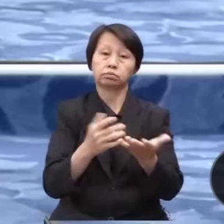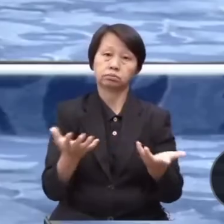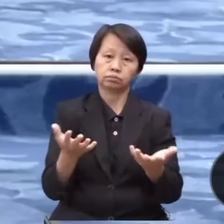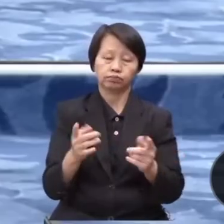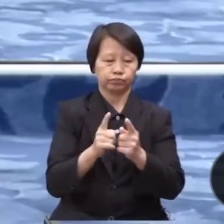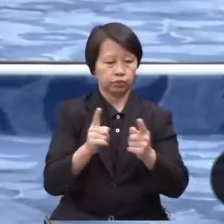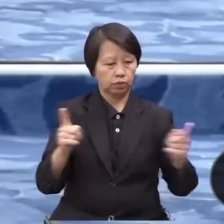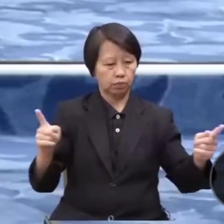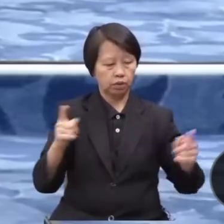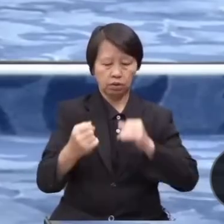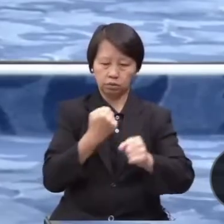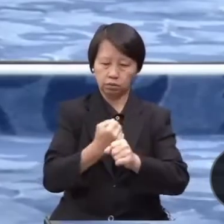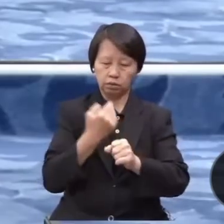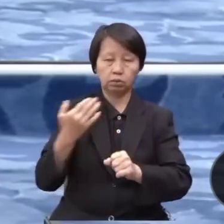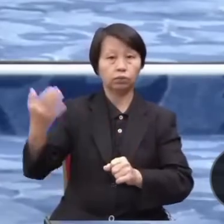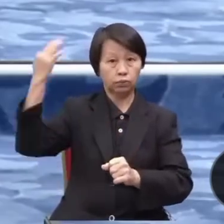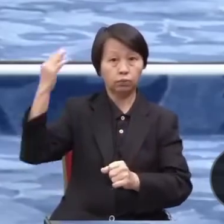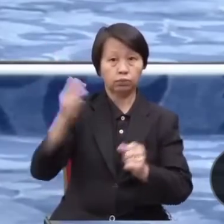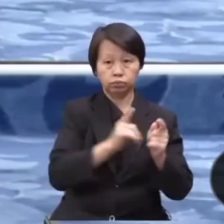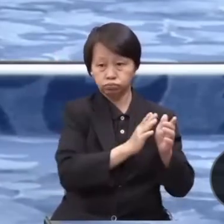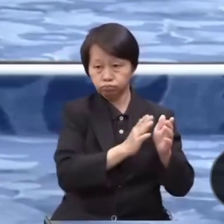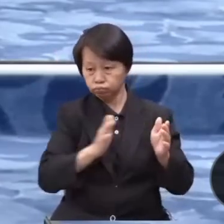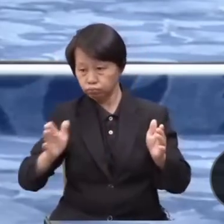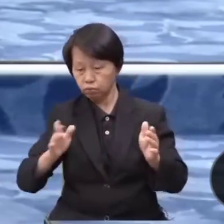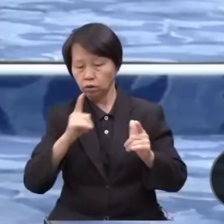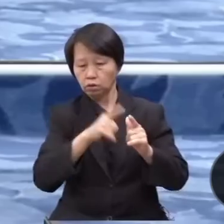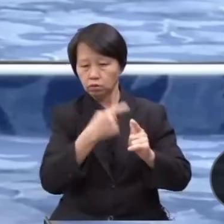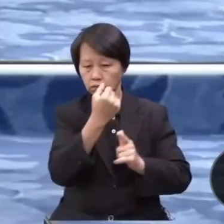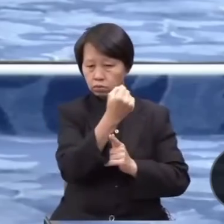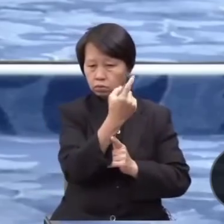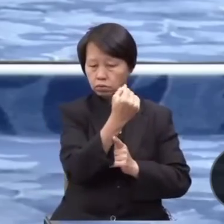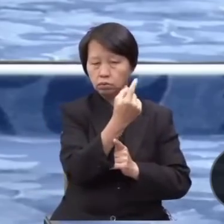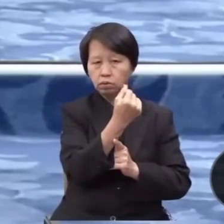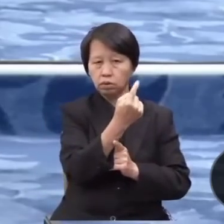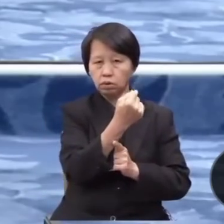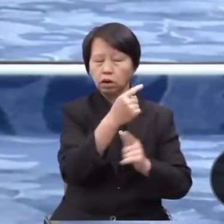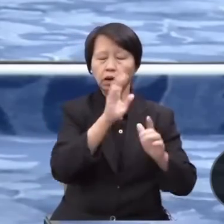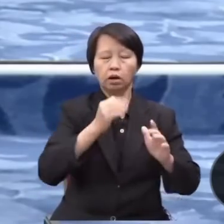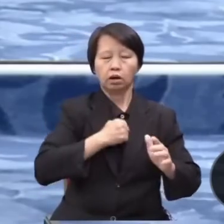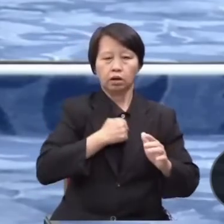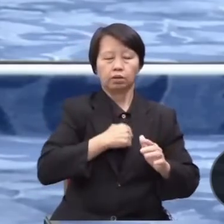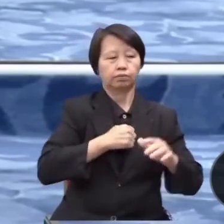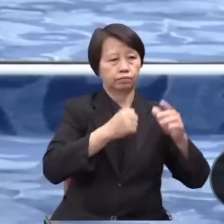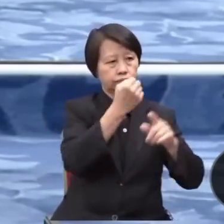Sepanjang tahun lalu, November, Januari